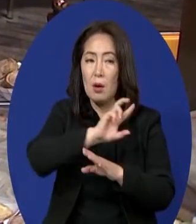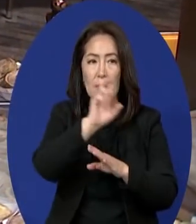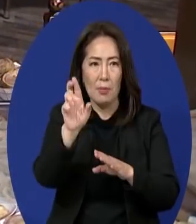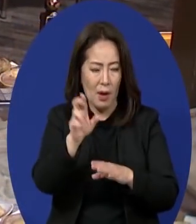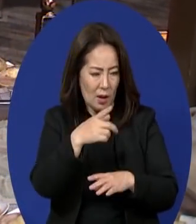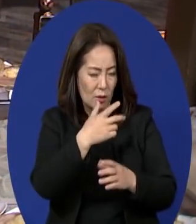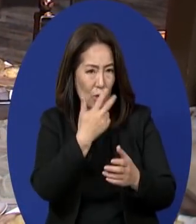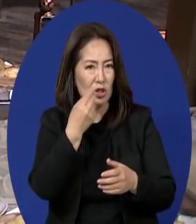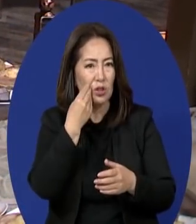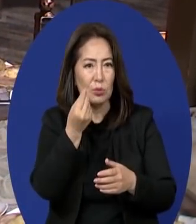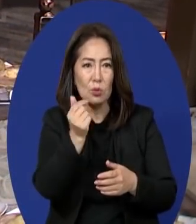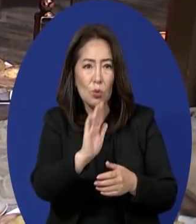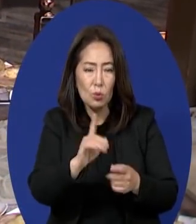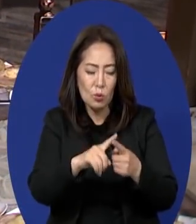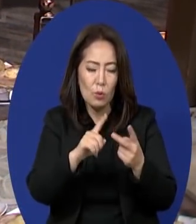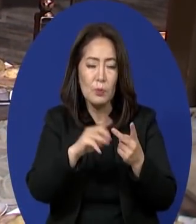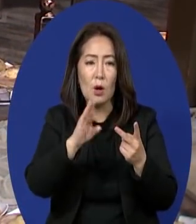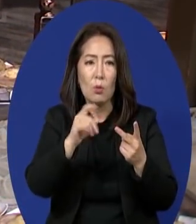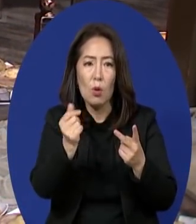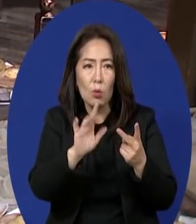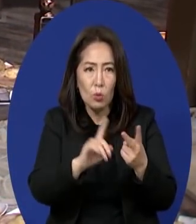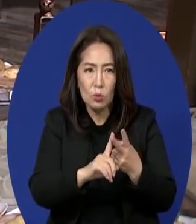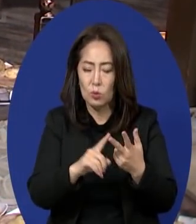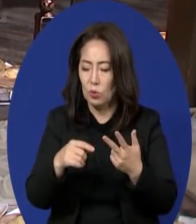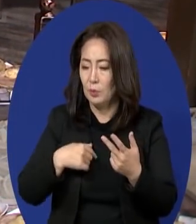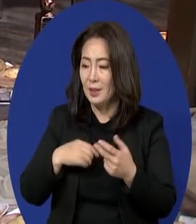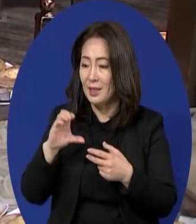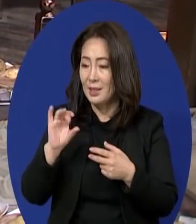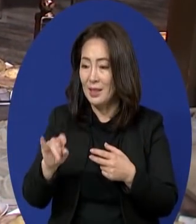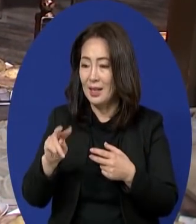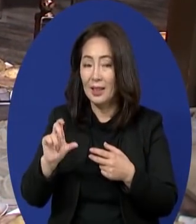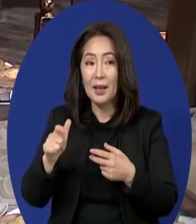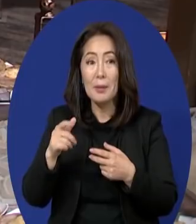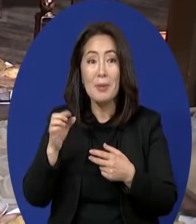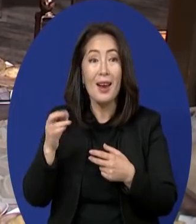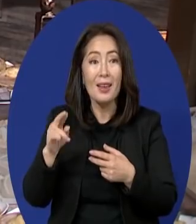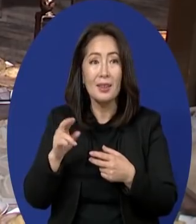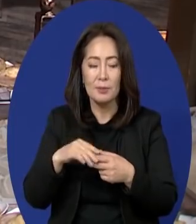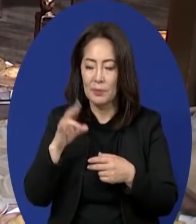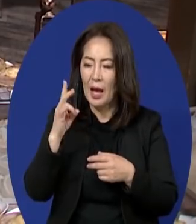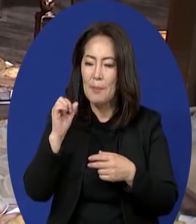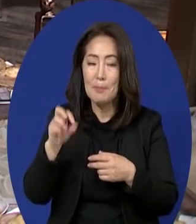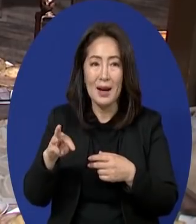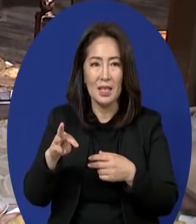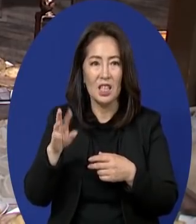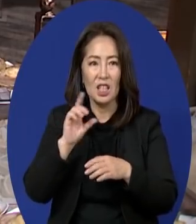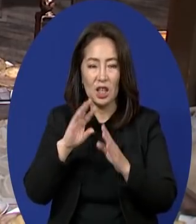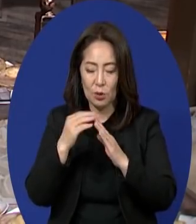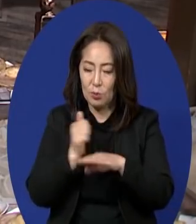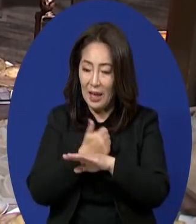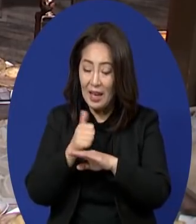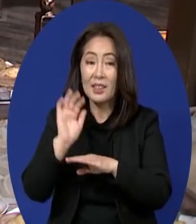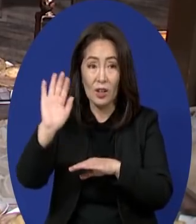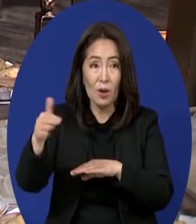үнгүй ээж, жимс үнгүй ээж. Одоо шилбэл сарлахын брэндээ хийхэд бол намар одоо нөгөө хүмүүс ингээд гэр бүлээрээ аялдаг. Яг тэр цагаараа